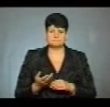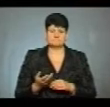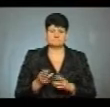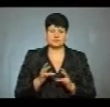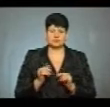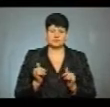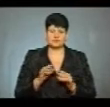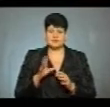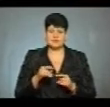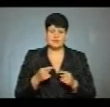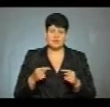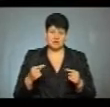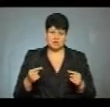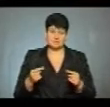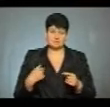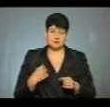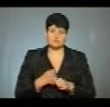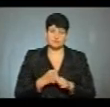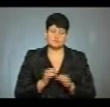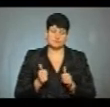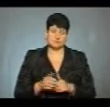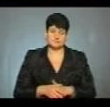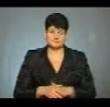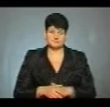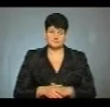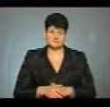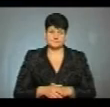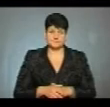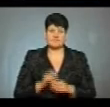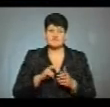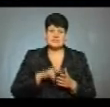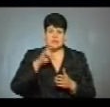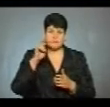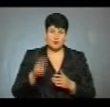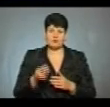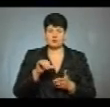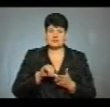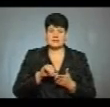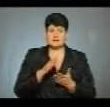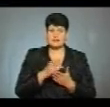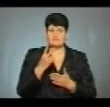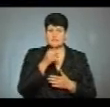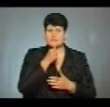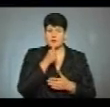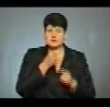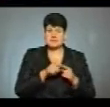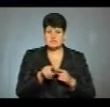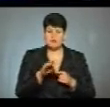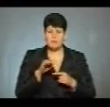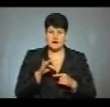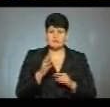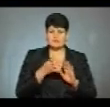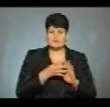Ну, а все решта я зробила добре. В опорному стрибкові учасниці мають дві спроби. За цю вправу